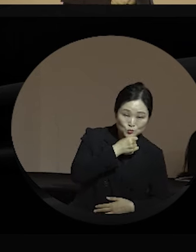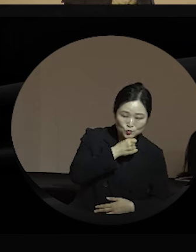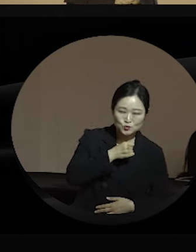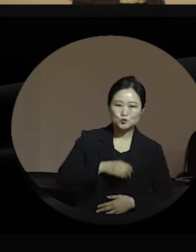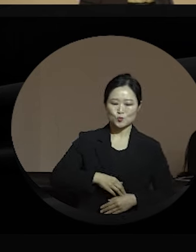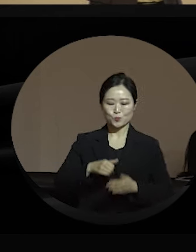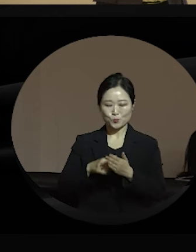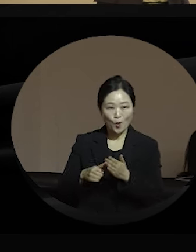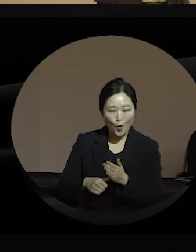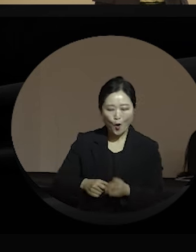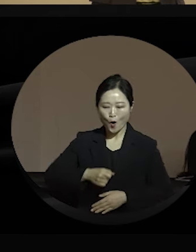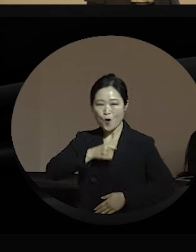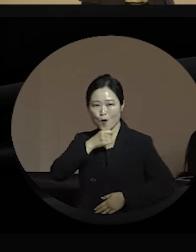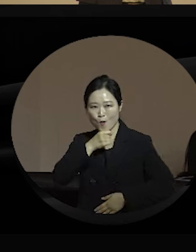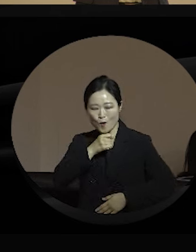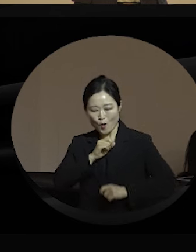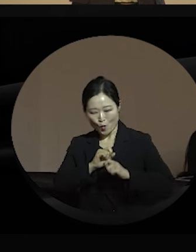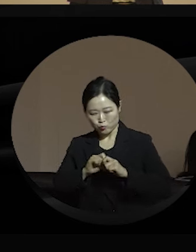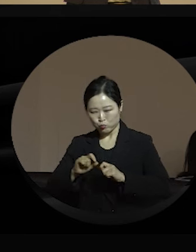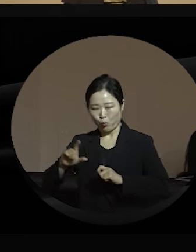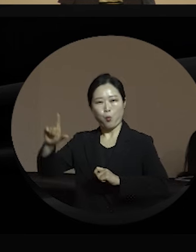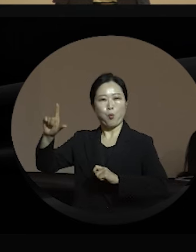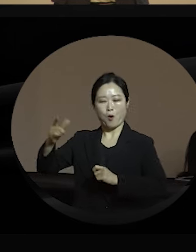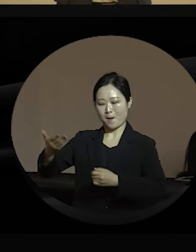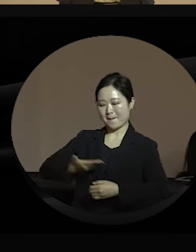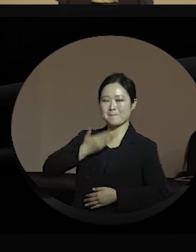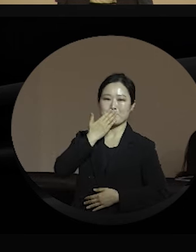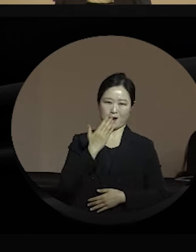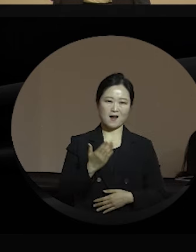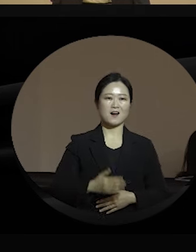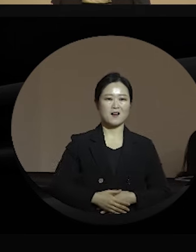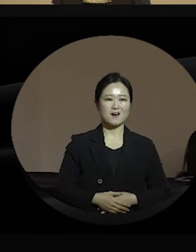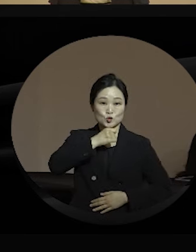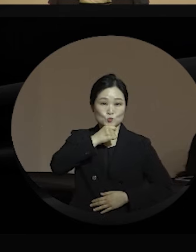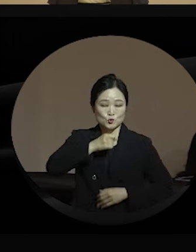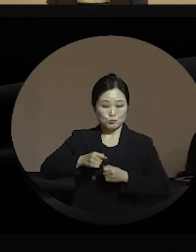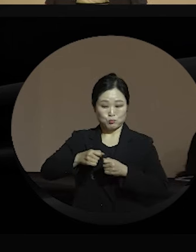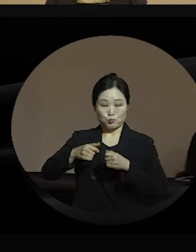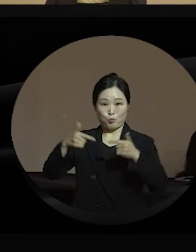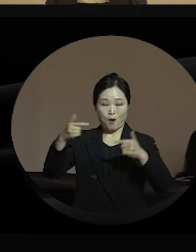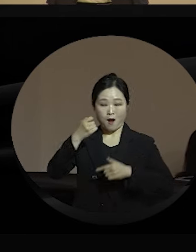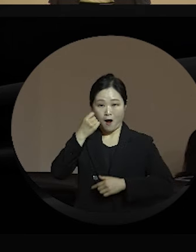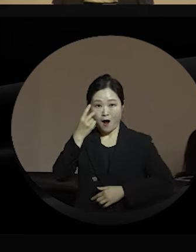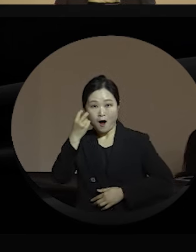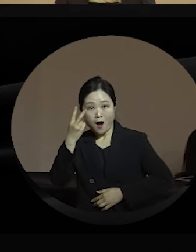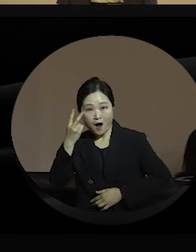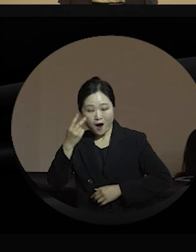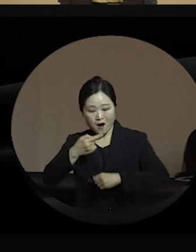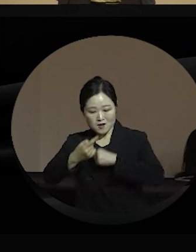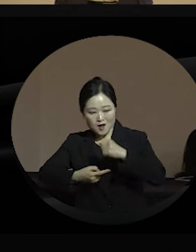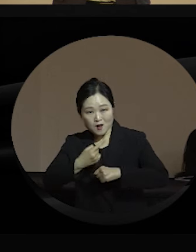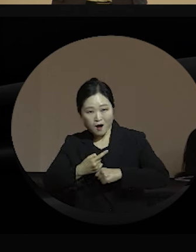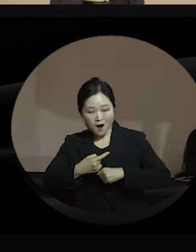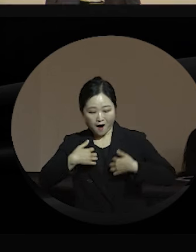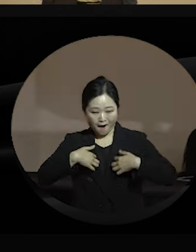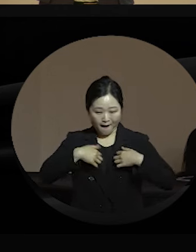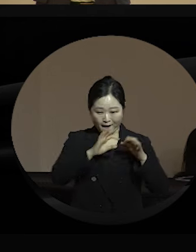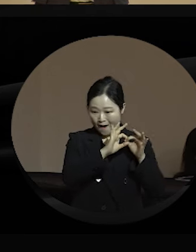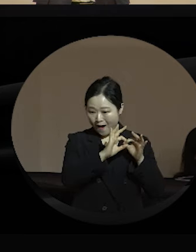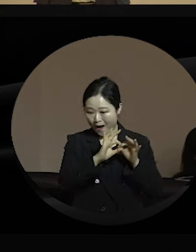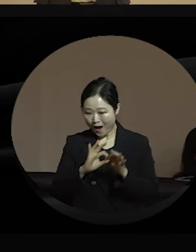랭킹이 금방금방 정보가 제공되는 거예요. 게다가 올라가요. 한 달, 두 달, 1년을 하면 1년